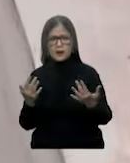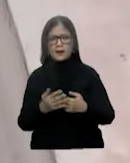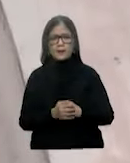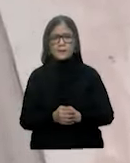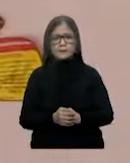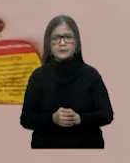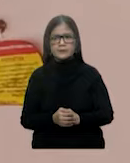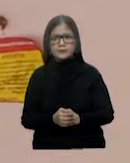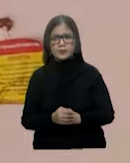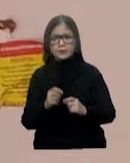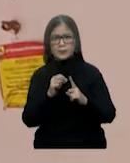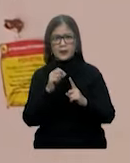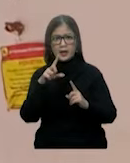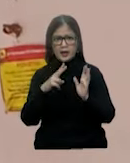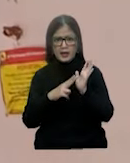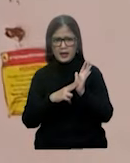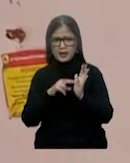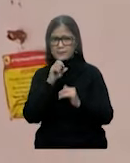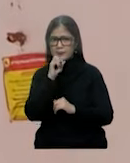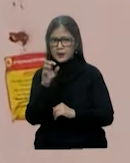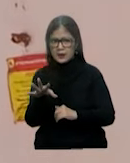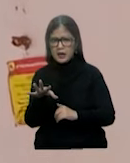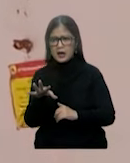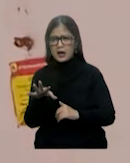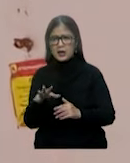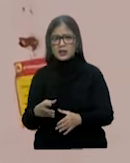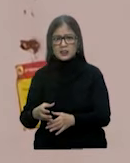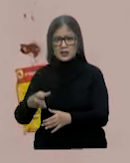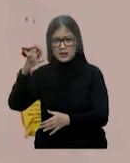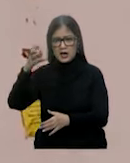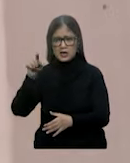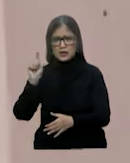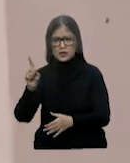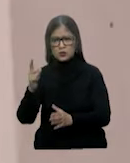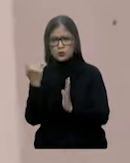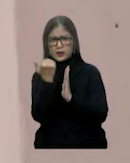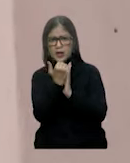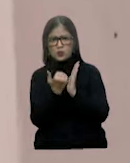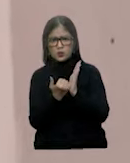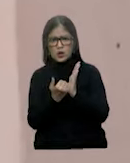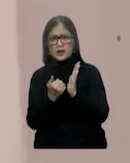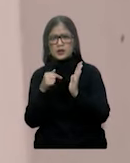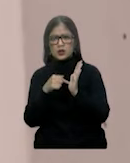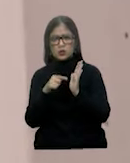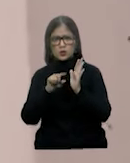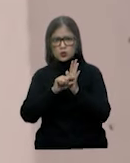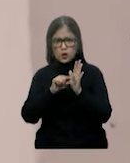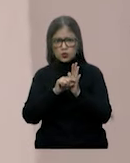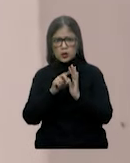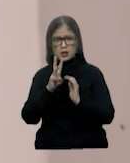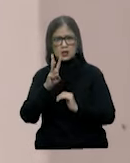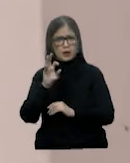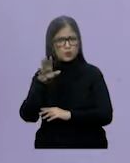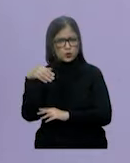Menurut pihak PLN Persero UP3 Surabaya Utara, pendirian tiang listrik diatur dalam Undang-Undang Nomor 30 tahun 2009 tentang ketenaga